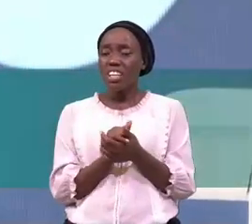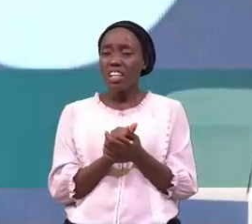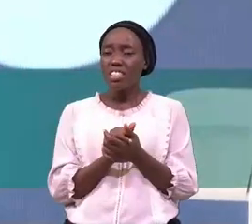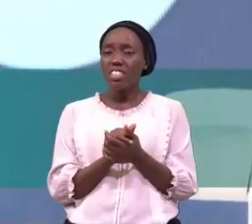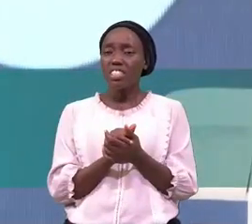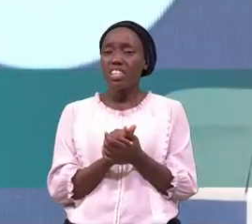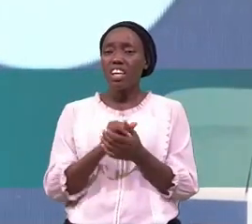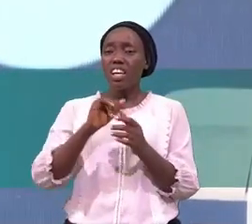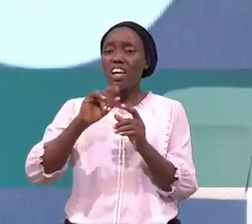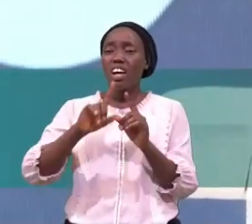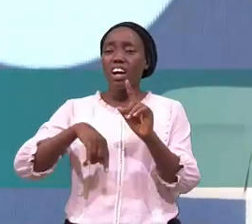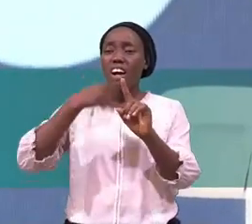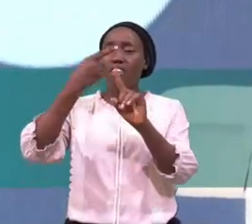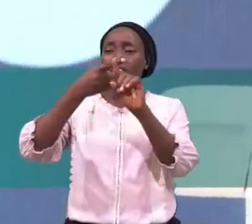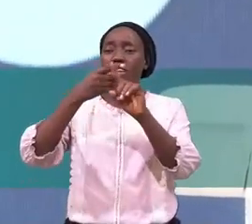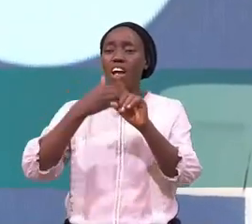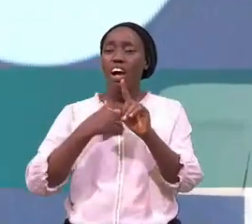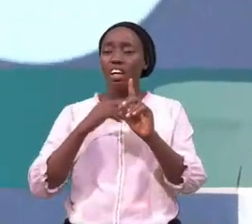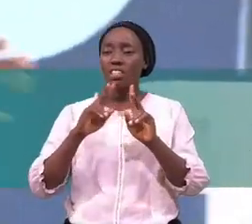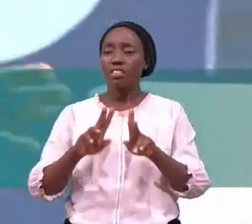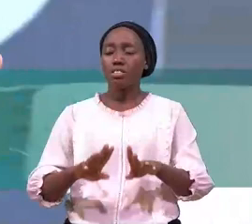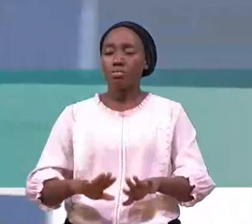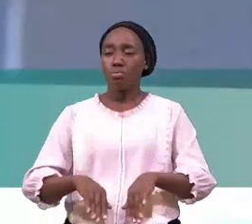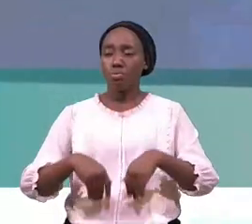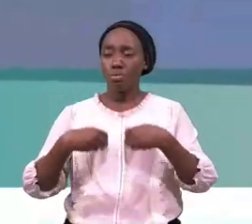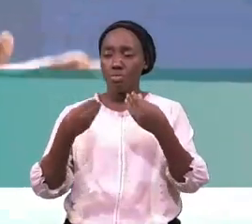Est-ce que cet évangile a tout ce que le calvaire a pourvu?